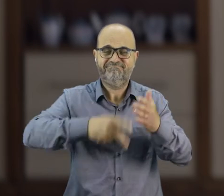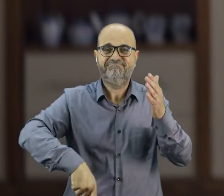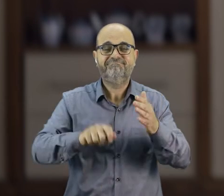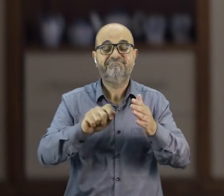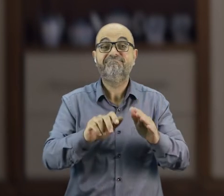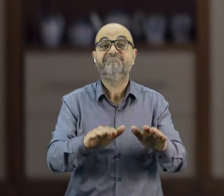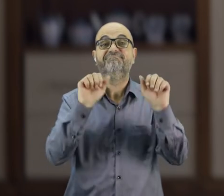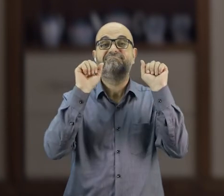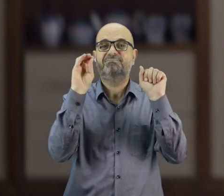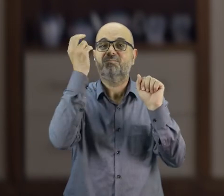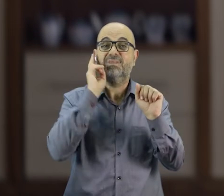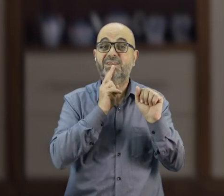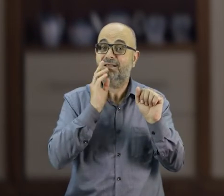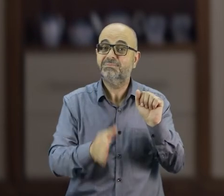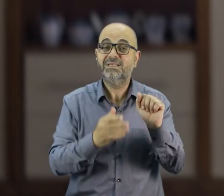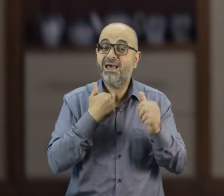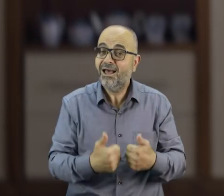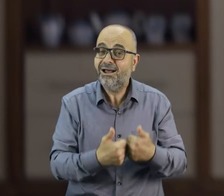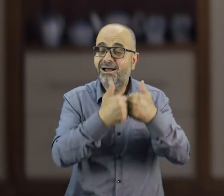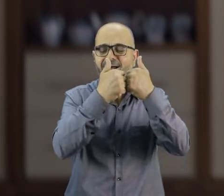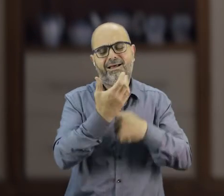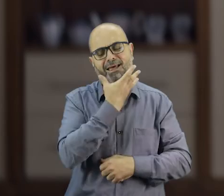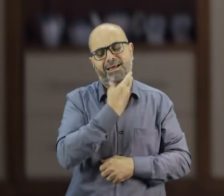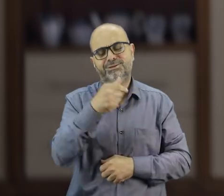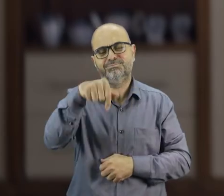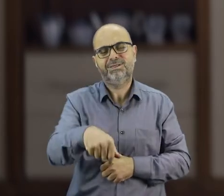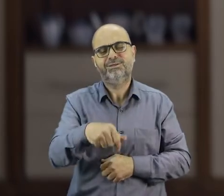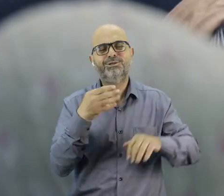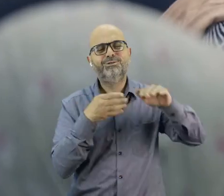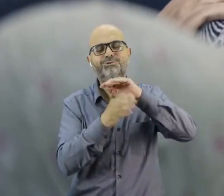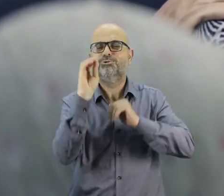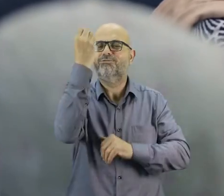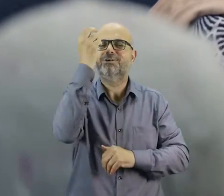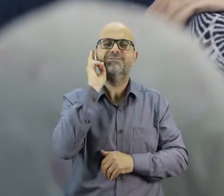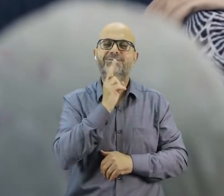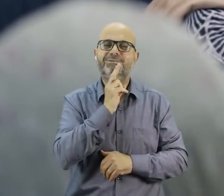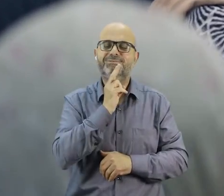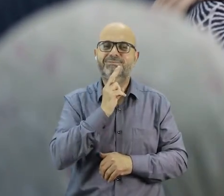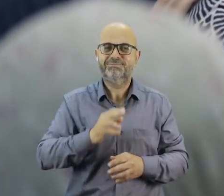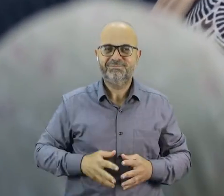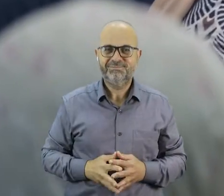أطفالنا، حاسة حالي إني عشت أجمل أيام حياتي في هذه الجمعية.